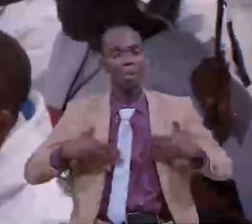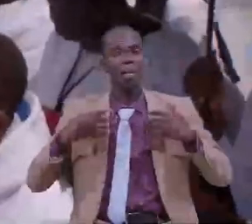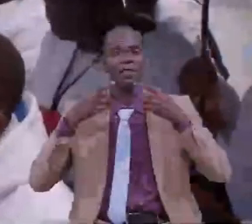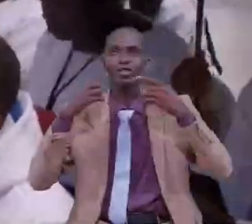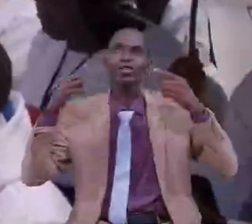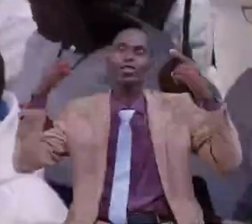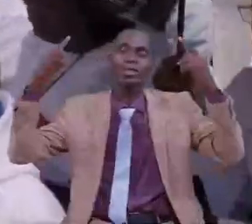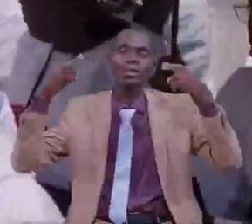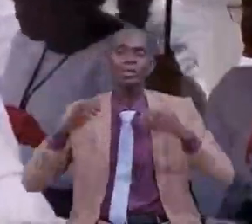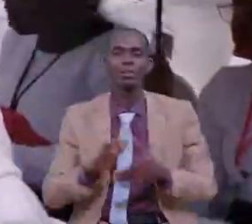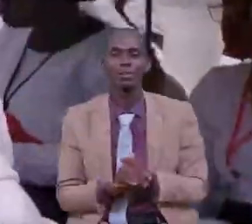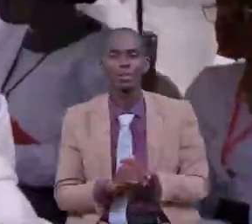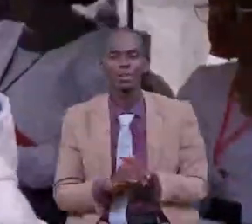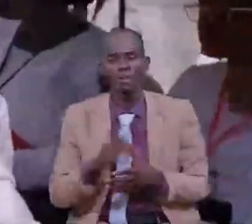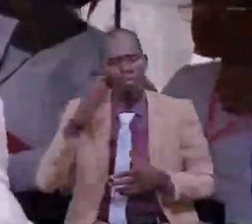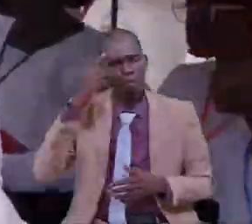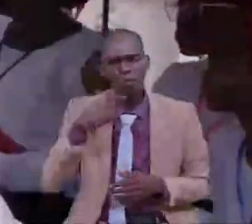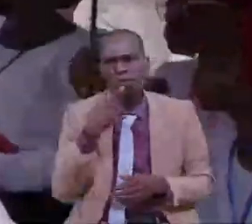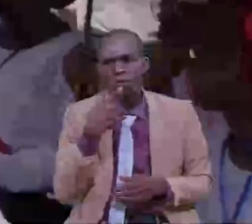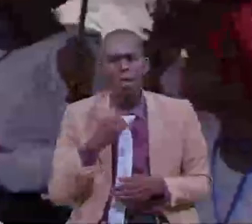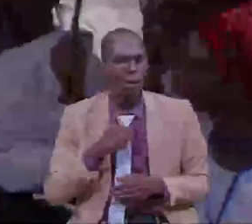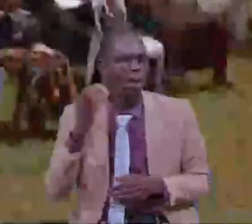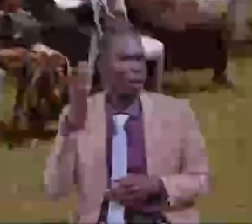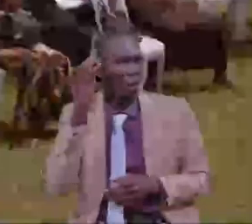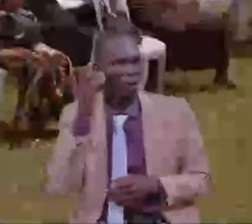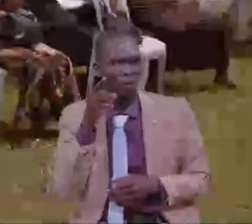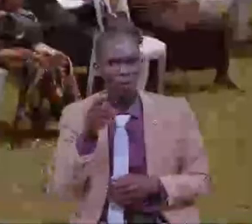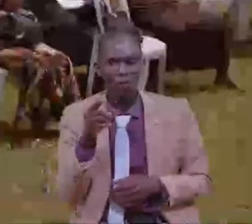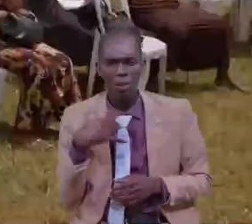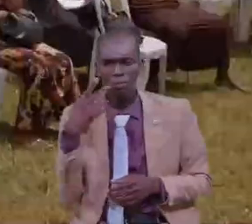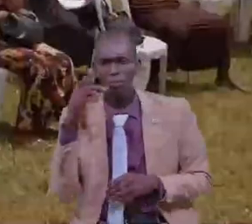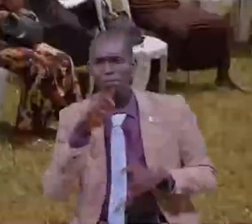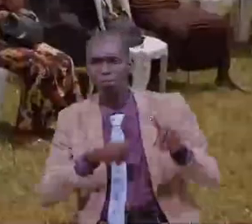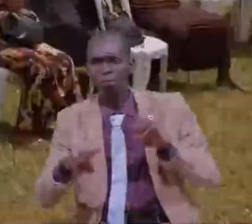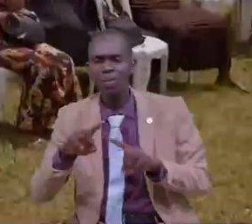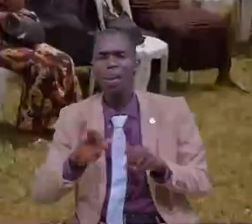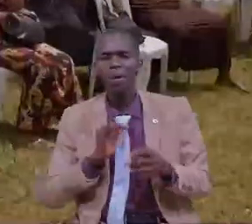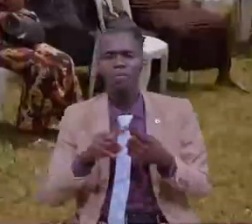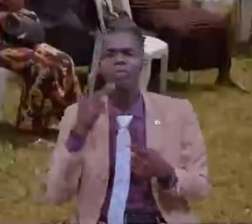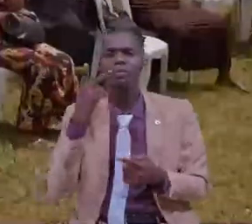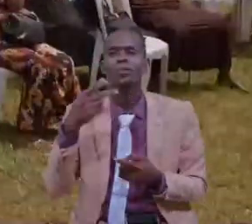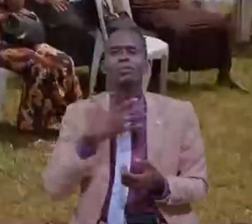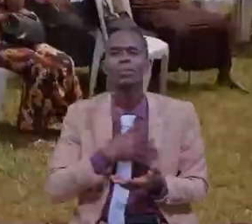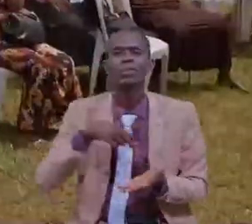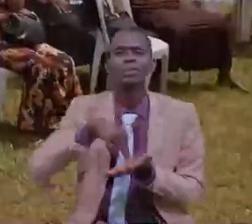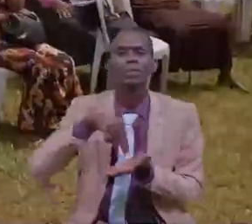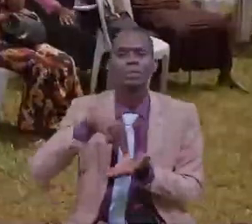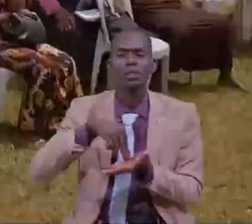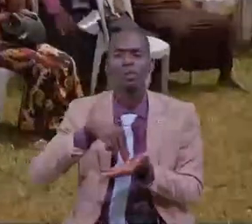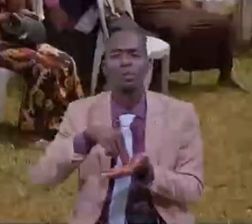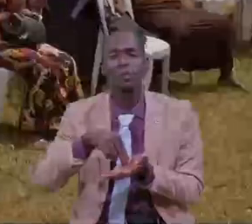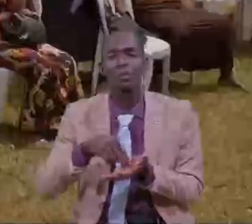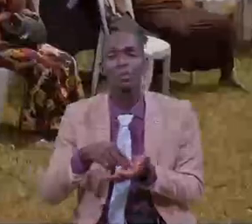succès. Où es-tu là-bas? J'entends ta voix, mais je veux te voir. Que Dieu te bénisse. Mets-toi debout là-bas. Debout,